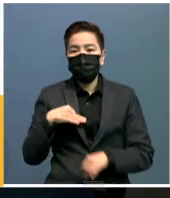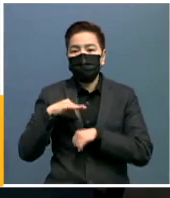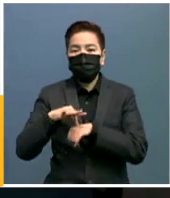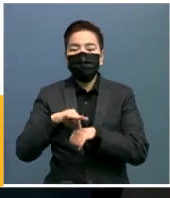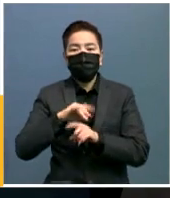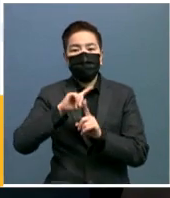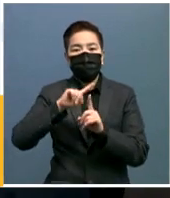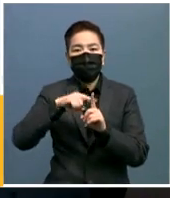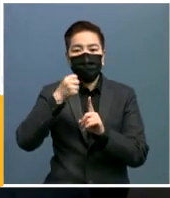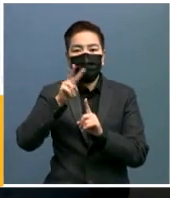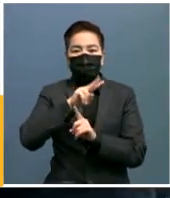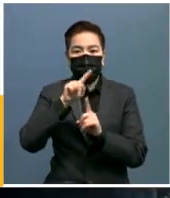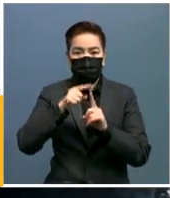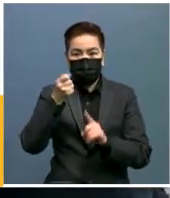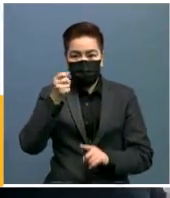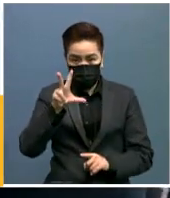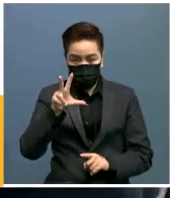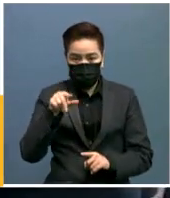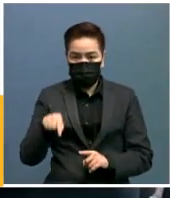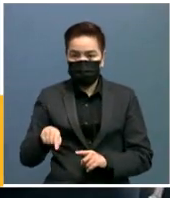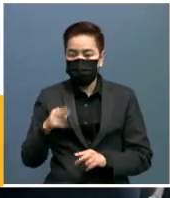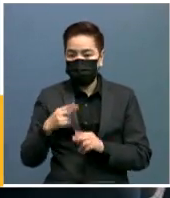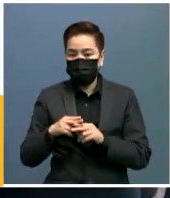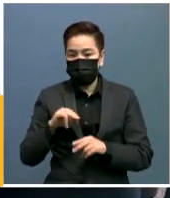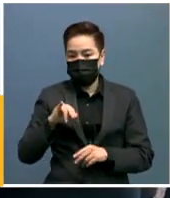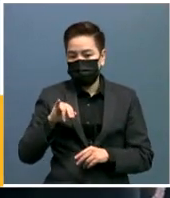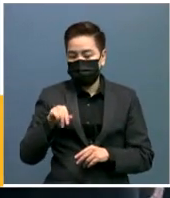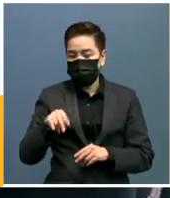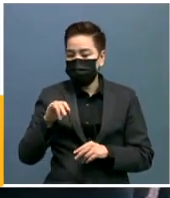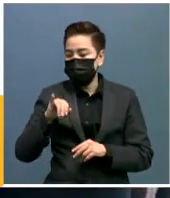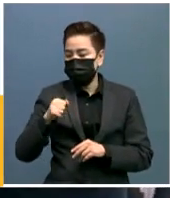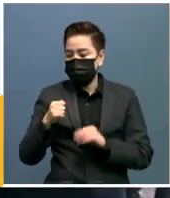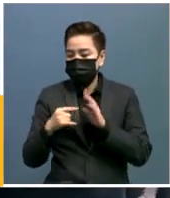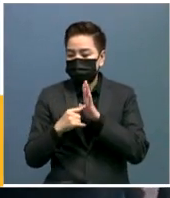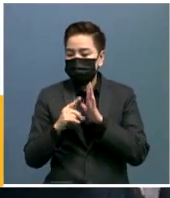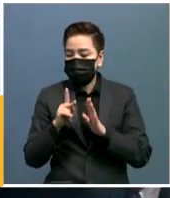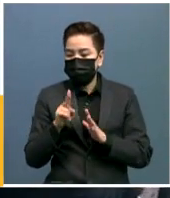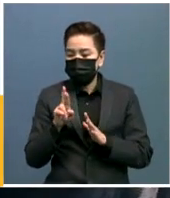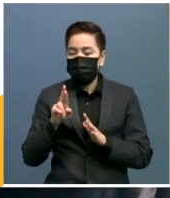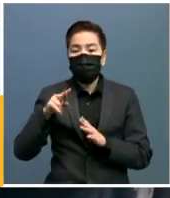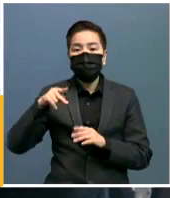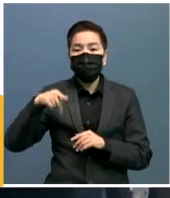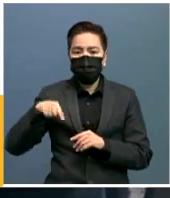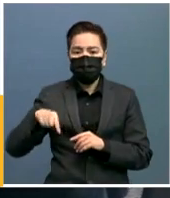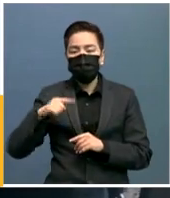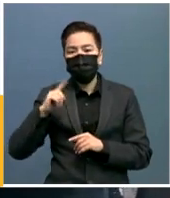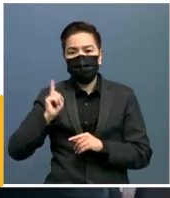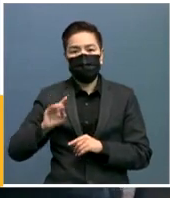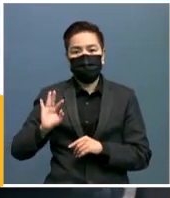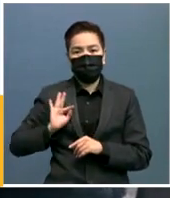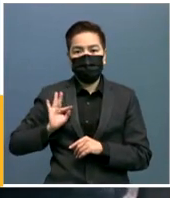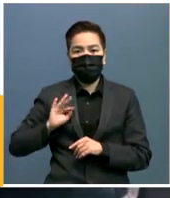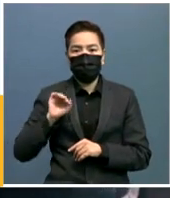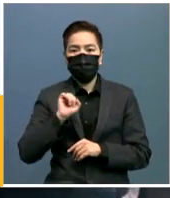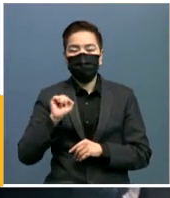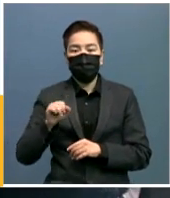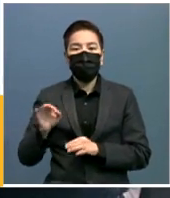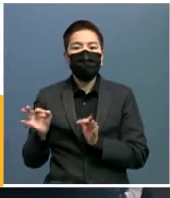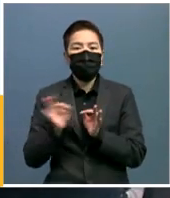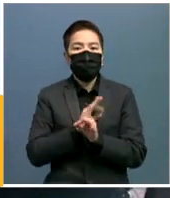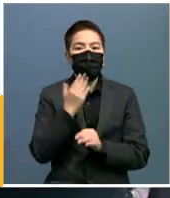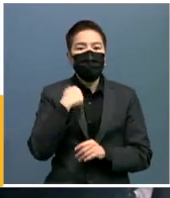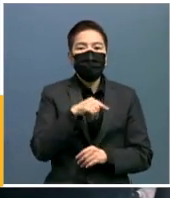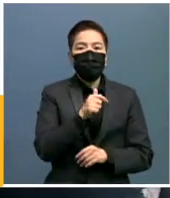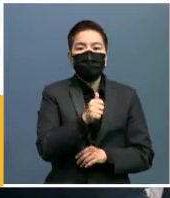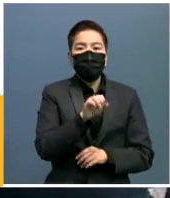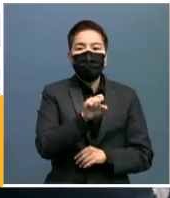ที่ผ่านมานะครับโดยนายปิยะภาจักรพันธ์ปิยพรไพบูลย์ได้รับการเคลื่อนที่มาเป็นสมาชิกสภาผู้แทนราษฎรแทนนายอิสระ